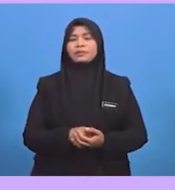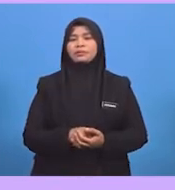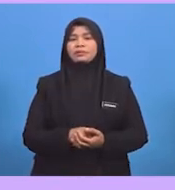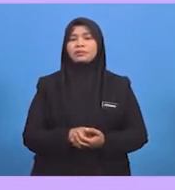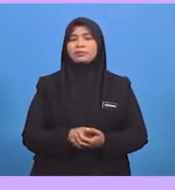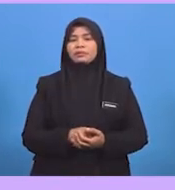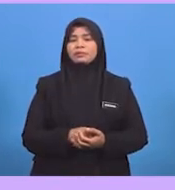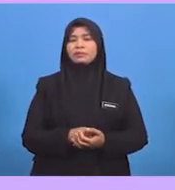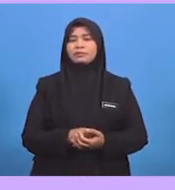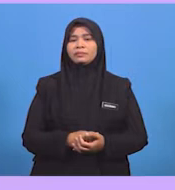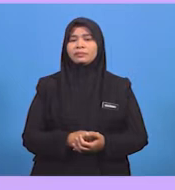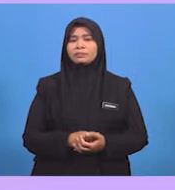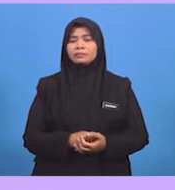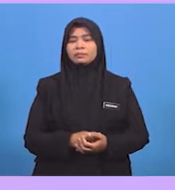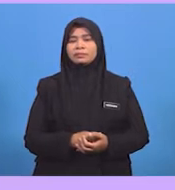AUD 33,477.29.